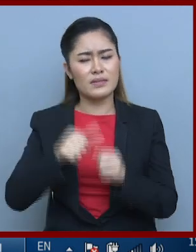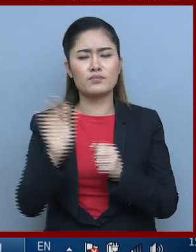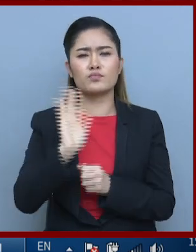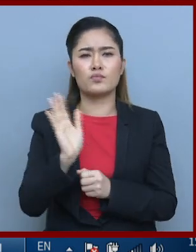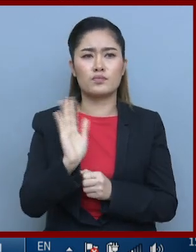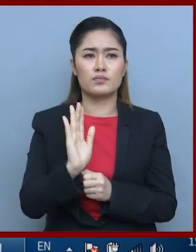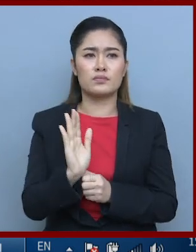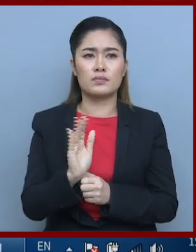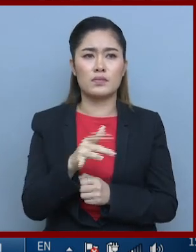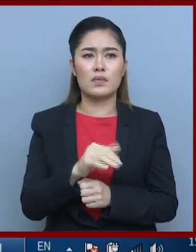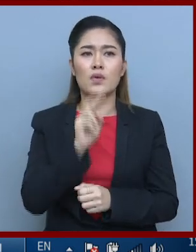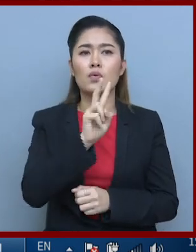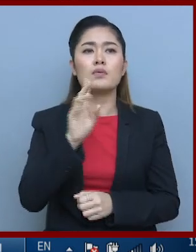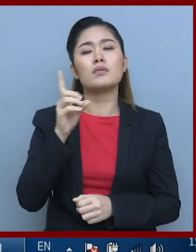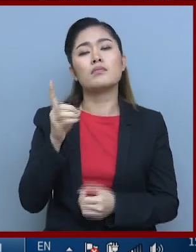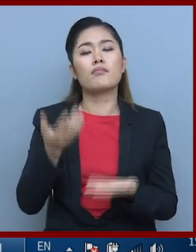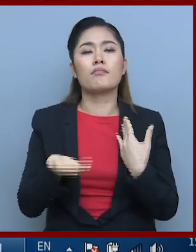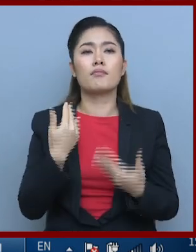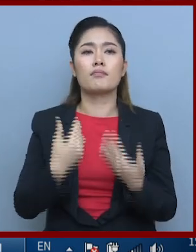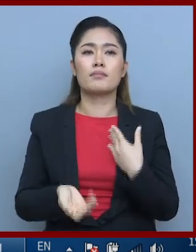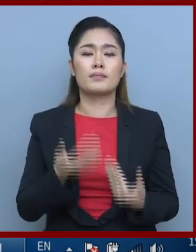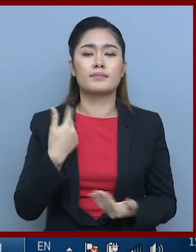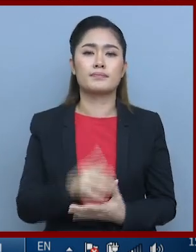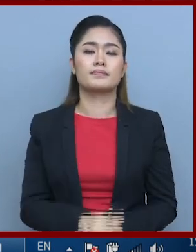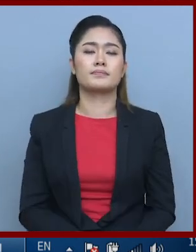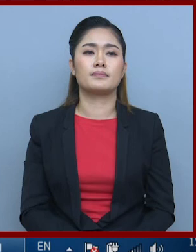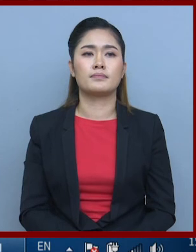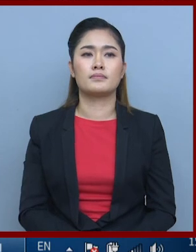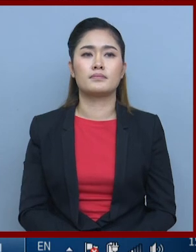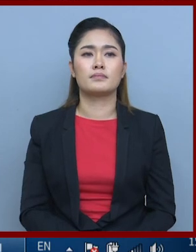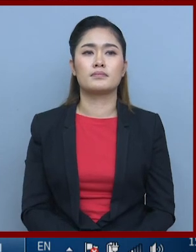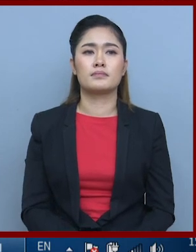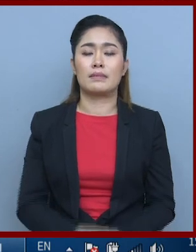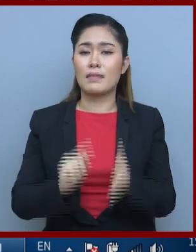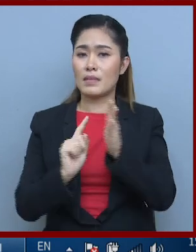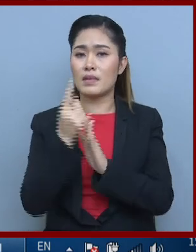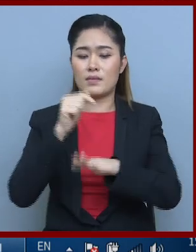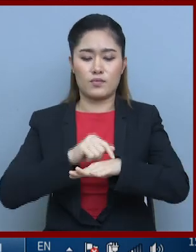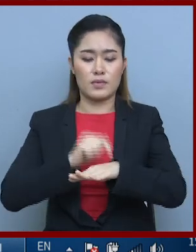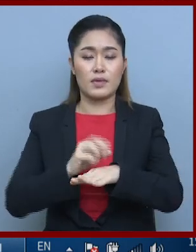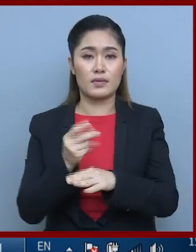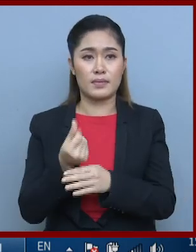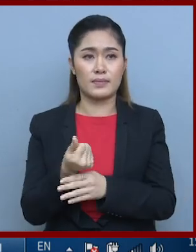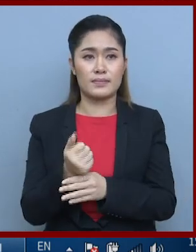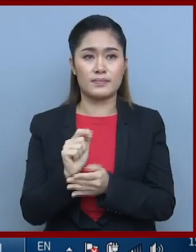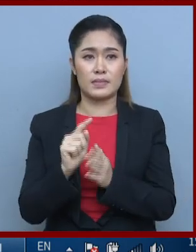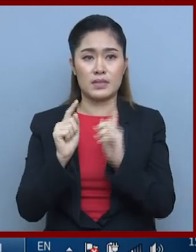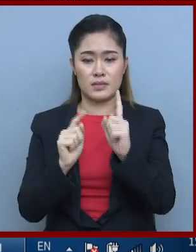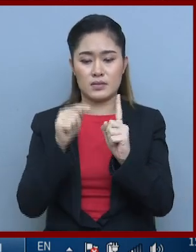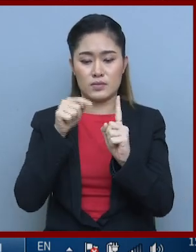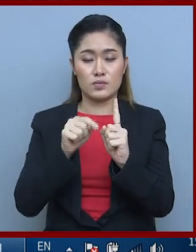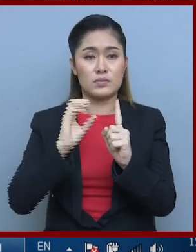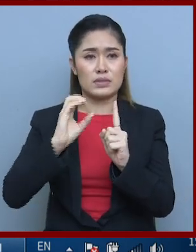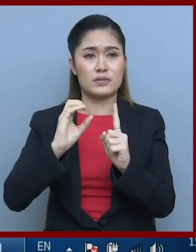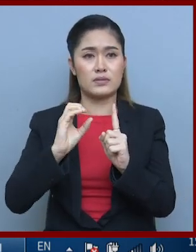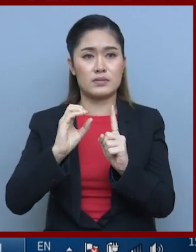ก็เป็น vb red ก็ได้นะแล้วก็ไป start timer 1 timer 1 .enable